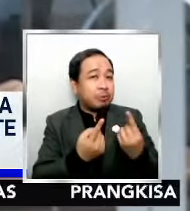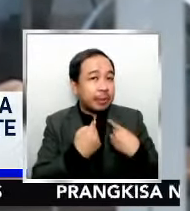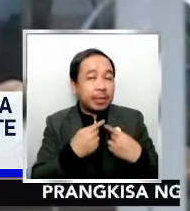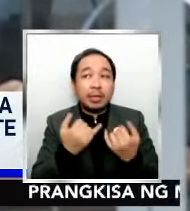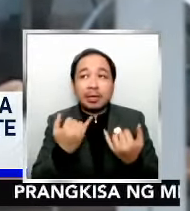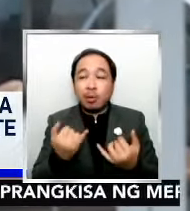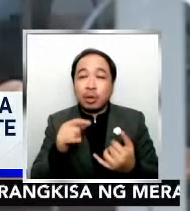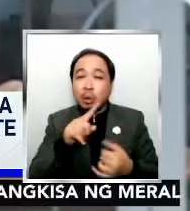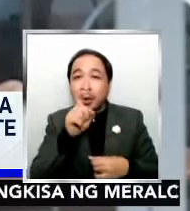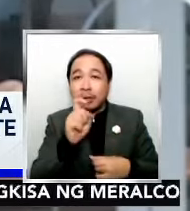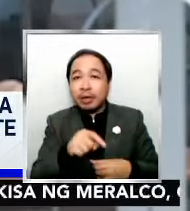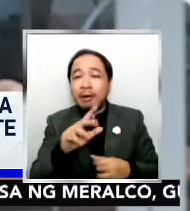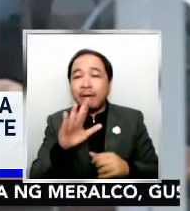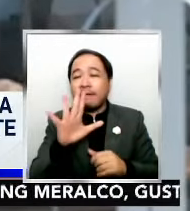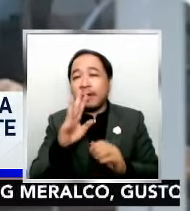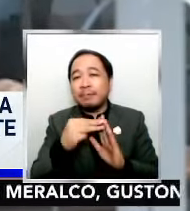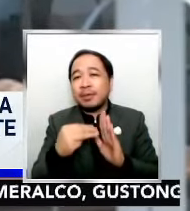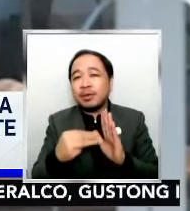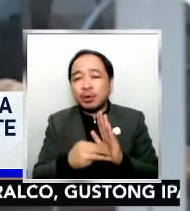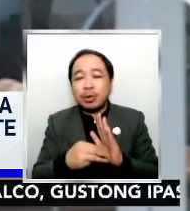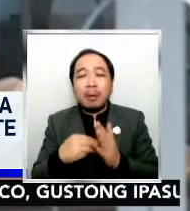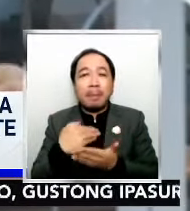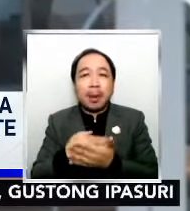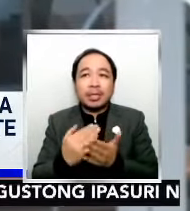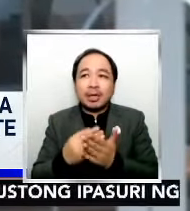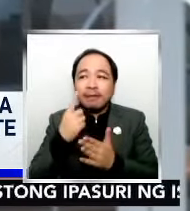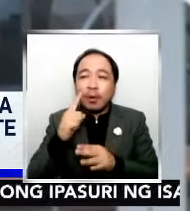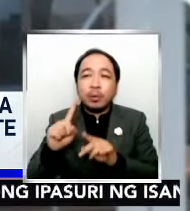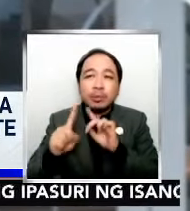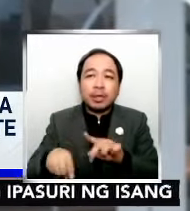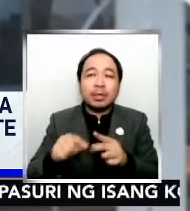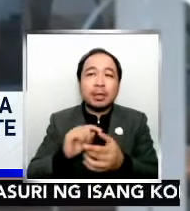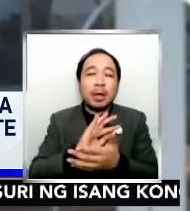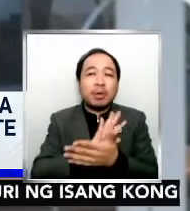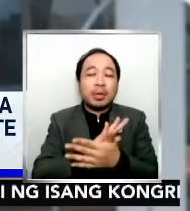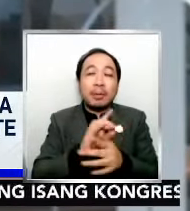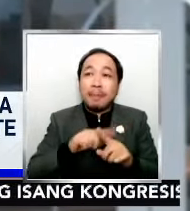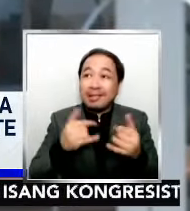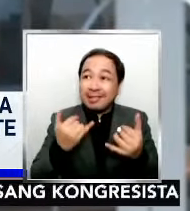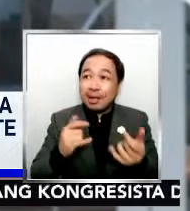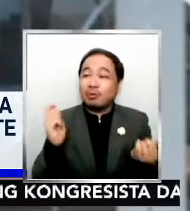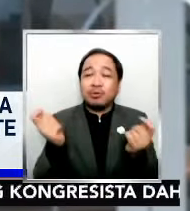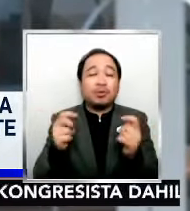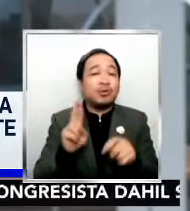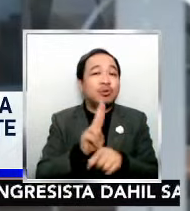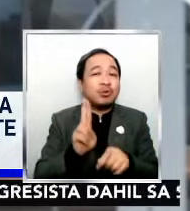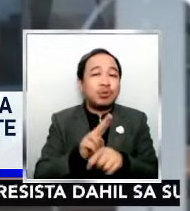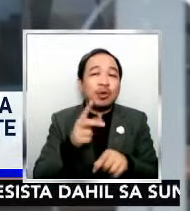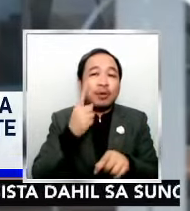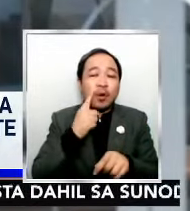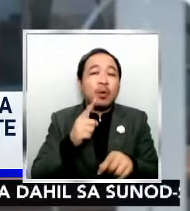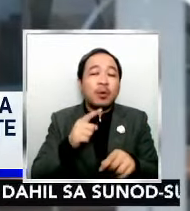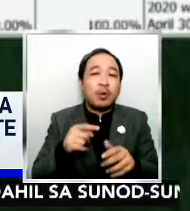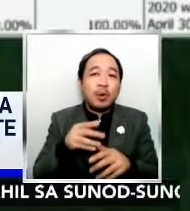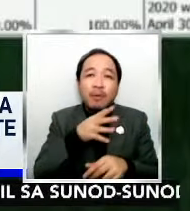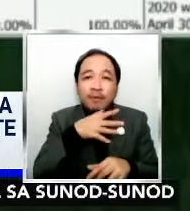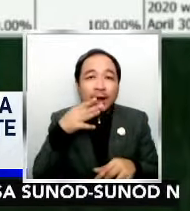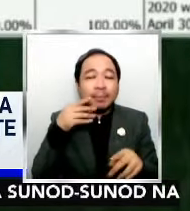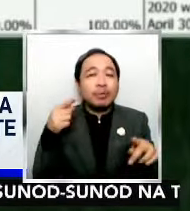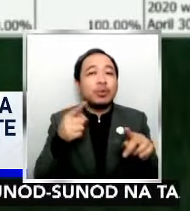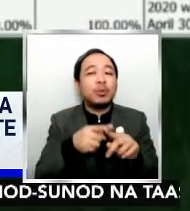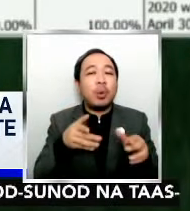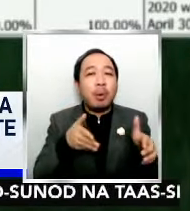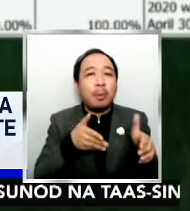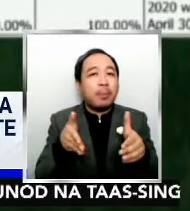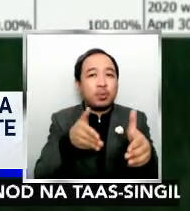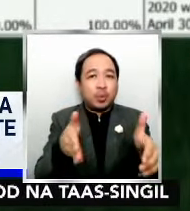sa COVID-19 na sa halip ginamit sa farm to market road sa ilalim ng agriculture stimulus package ng Bayanihan 2. Hindi